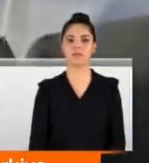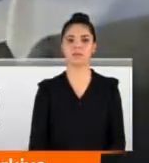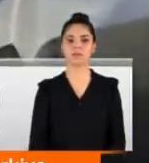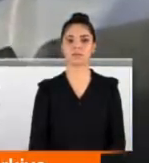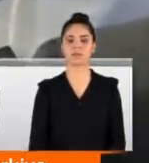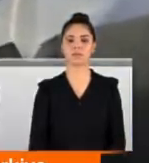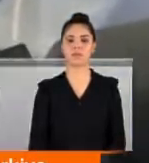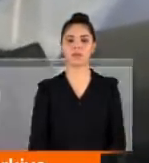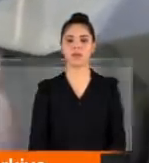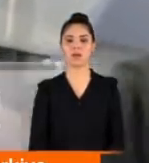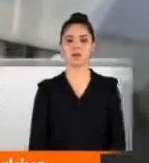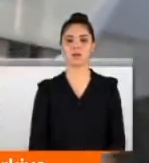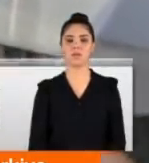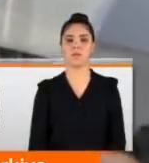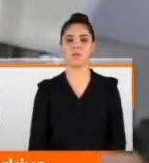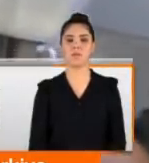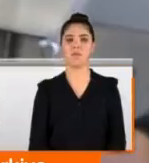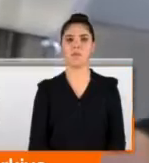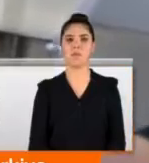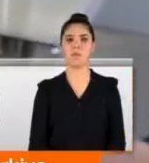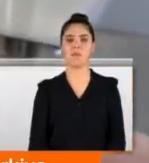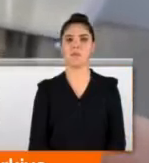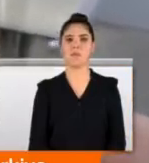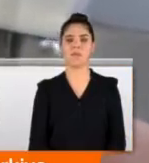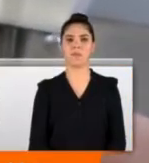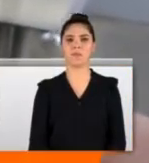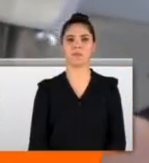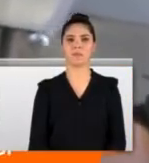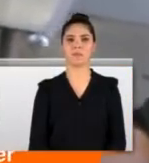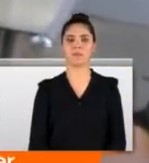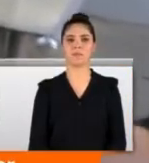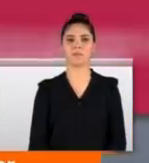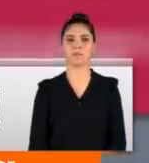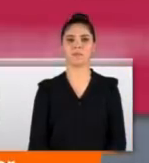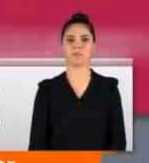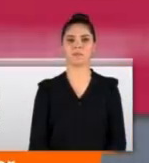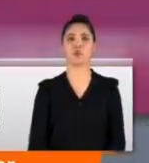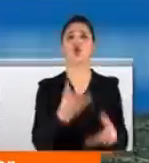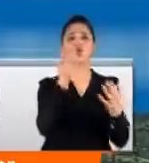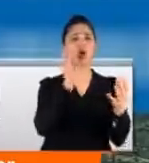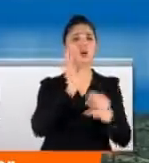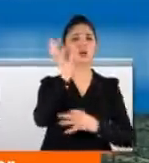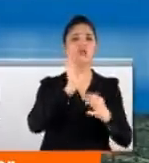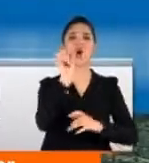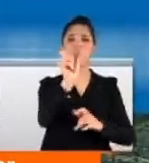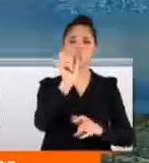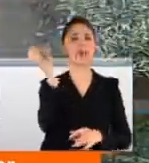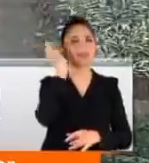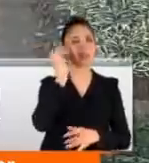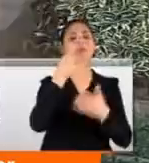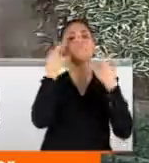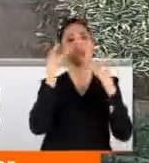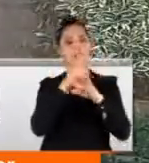Virüs geldi, yüzüme gözüme bulaştı. Ödüm koptu. Çoğu kişi uyarıya uyup maskesini taksa